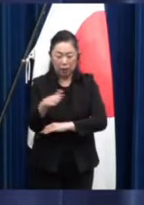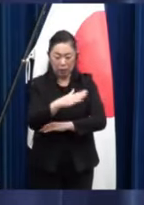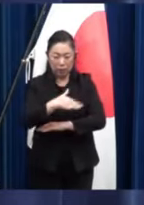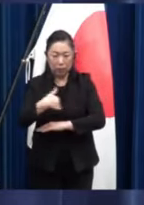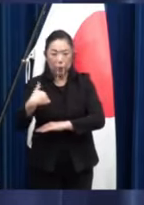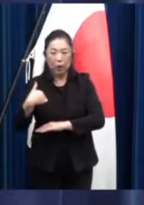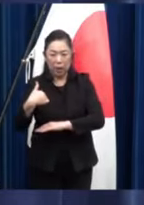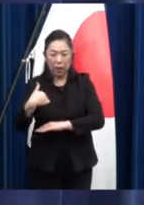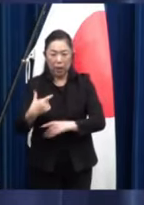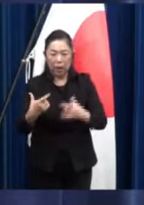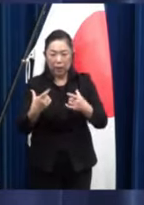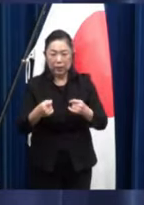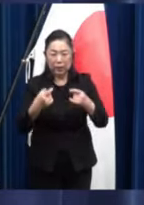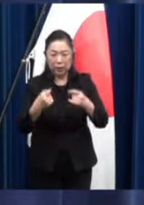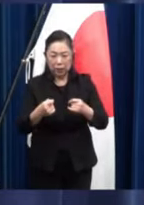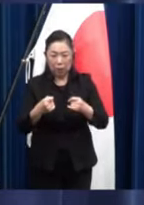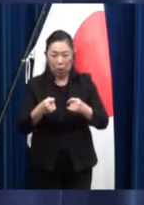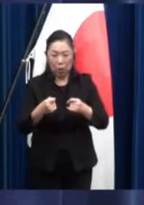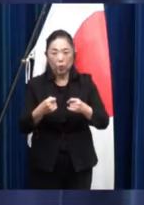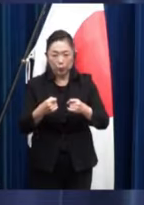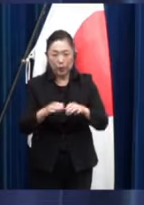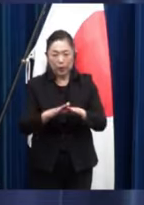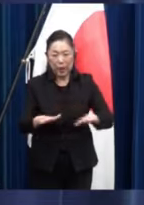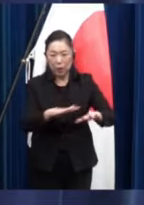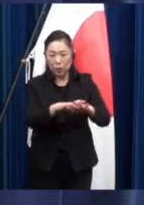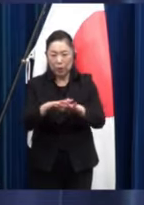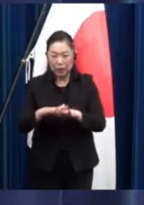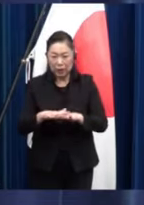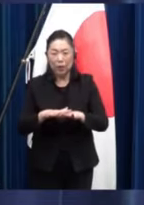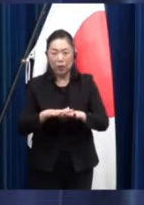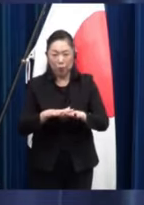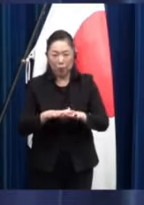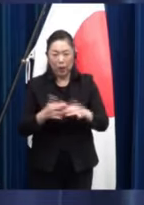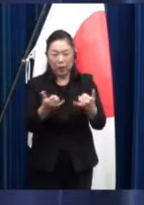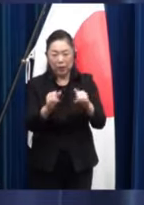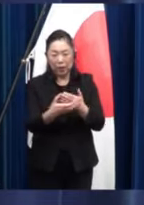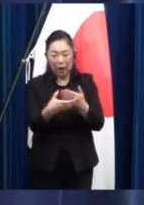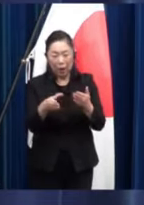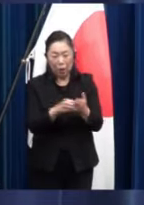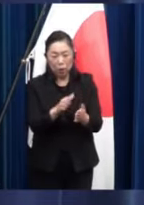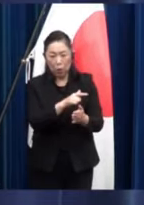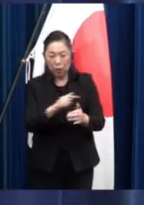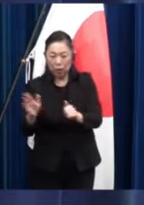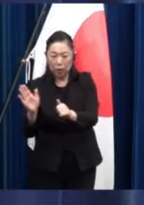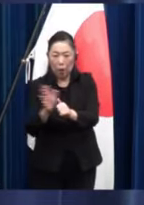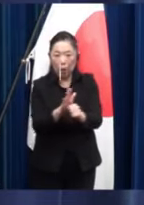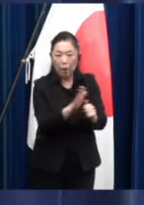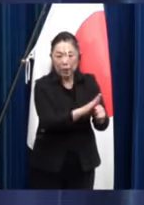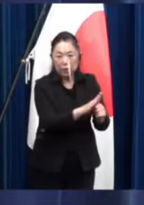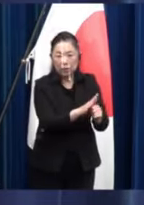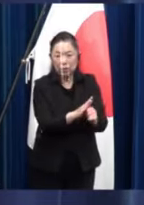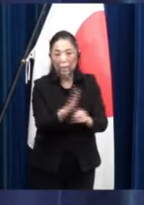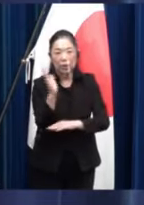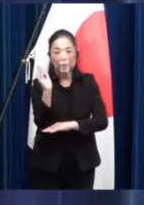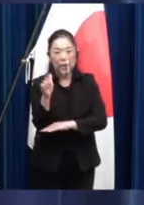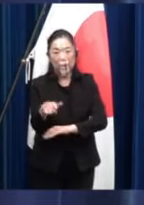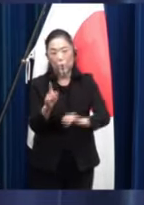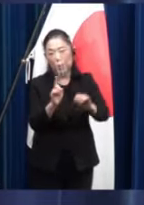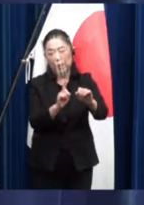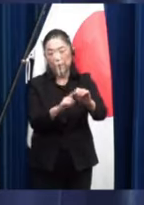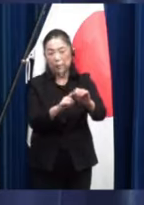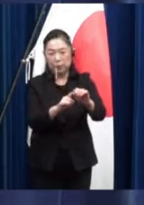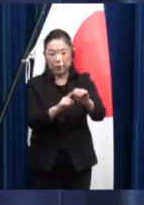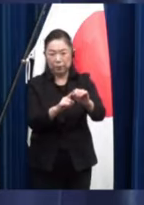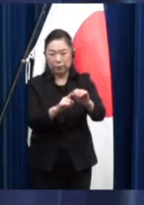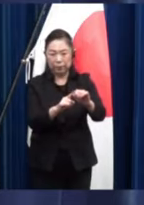ーフティネットでお守りをする、こうした国民から信頼される政府を目指していきたいと思います。そ